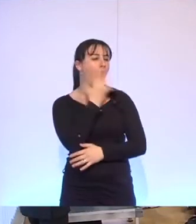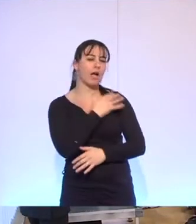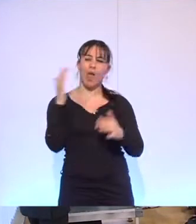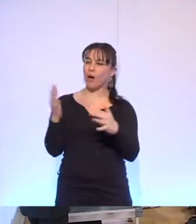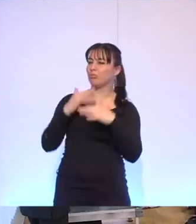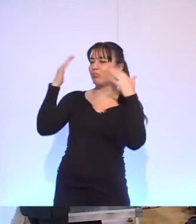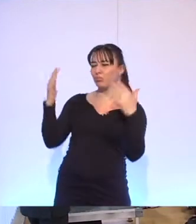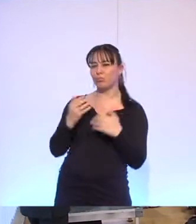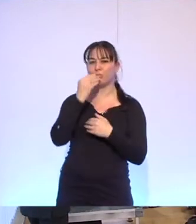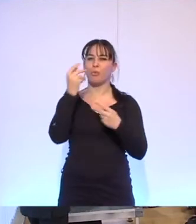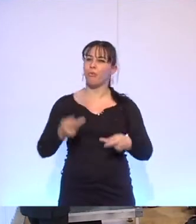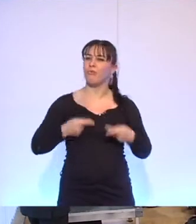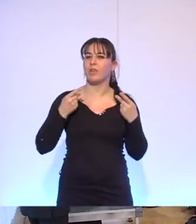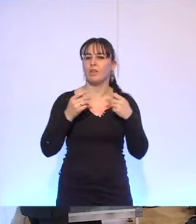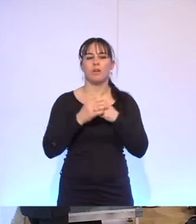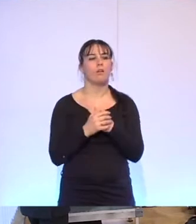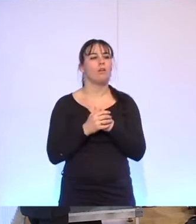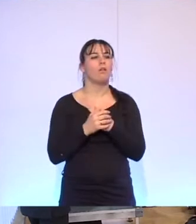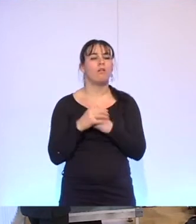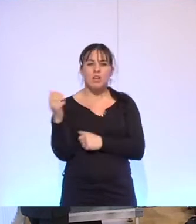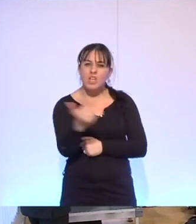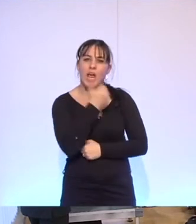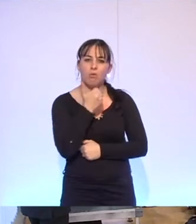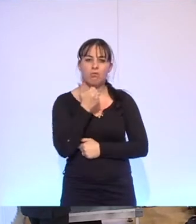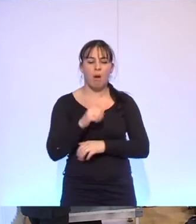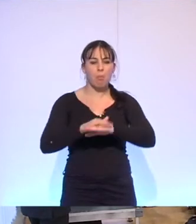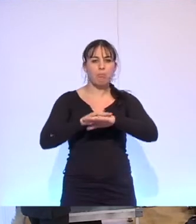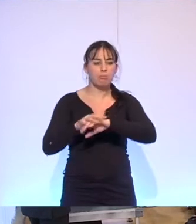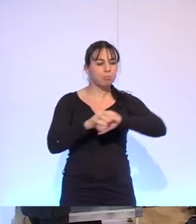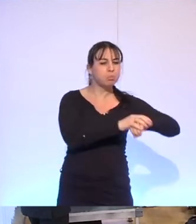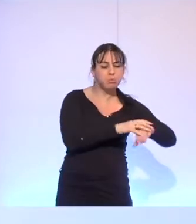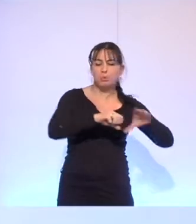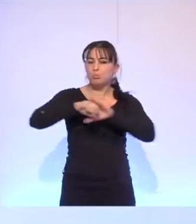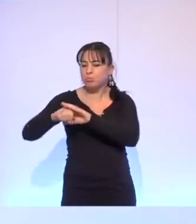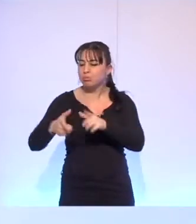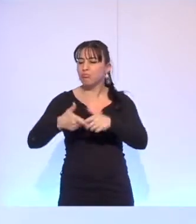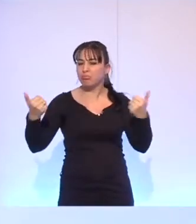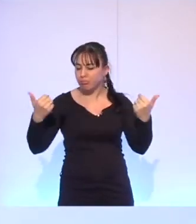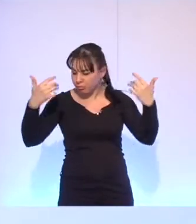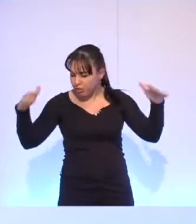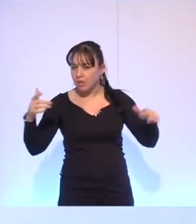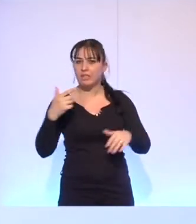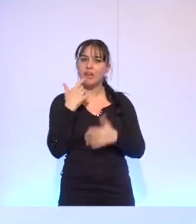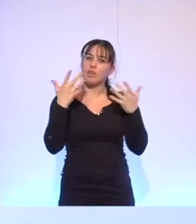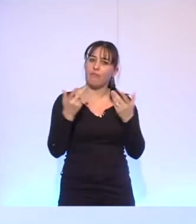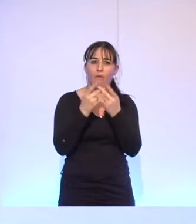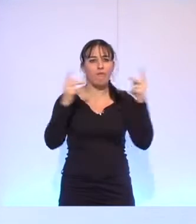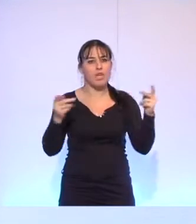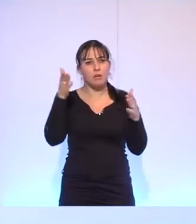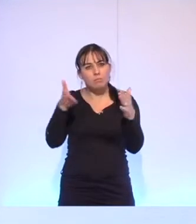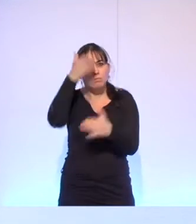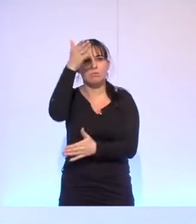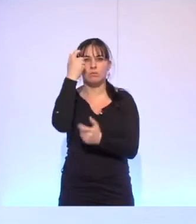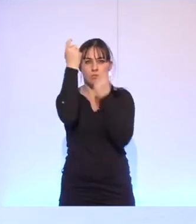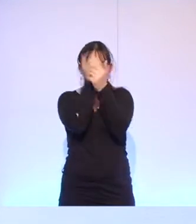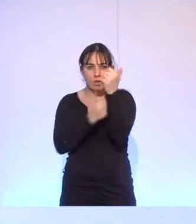Notre mission commune, au-delà des appartenances et de nos provenances, c'est de faire de notre ville une ville qui anticipe le monde qui vient